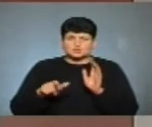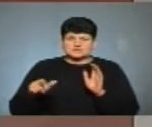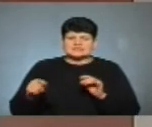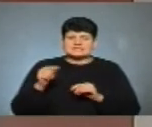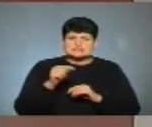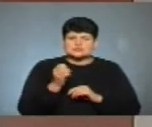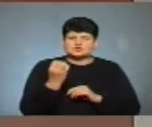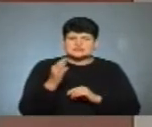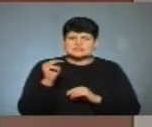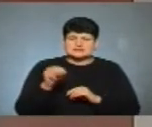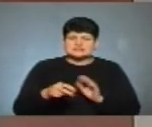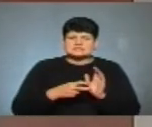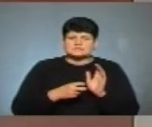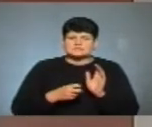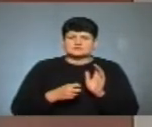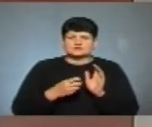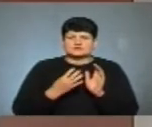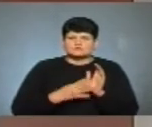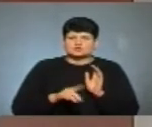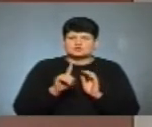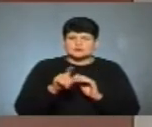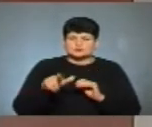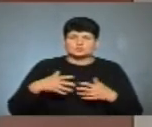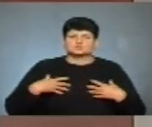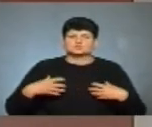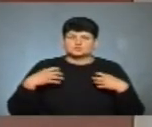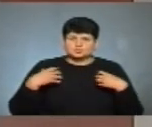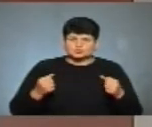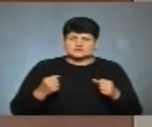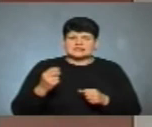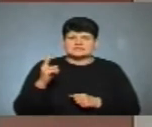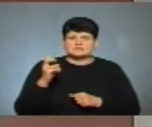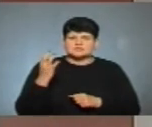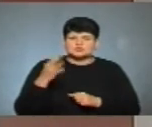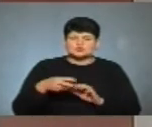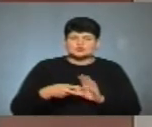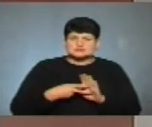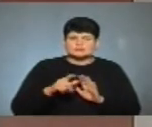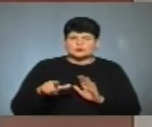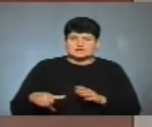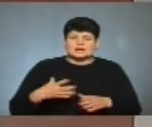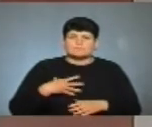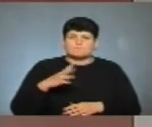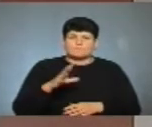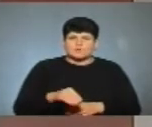них 14 791 особа вже видужала і 247 людей